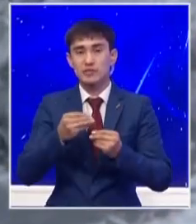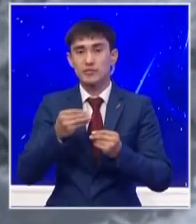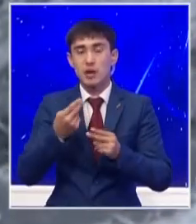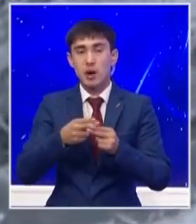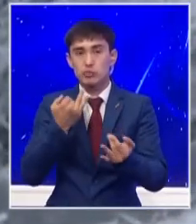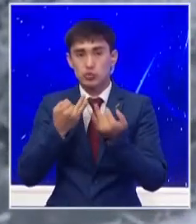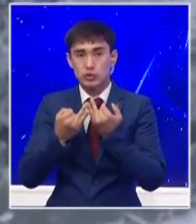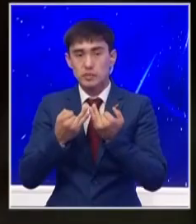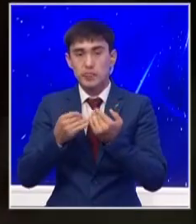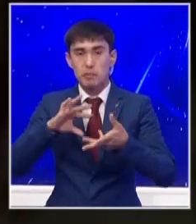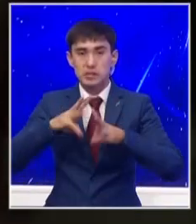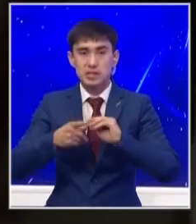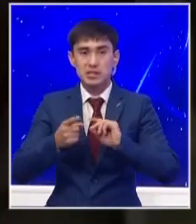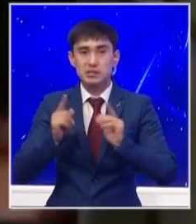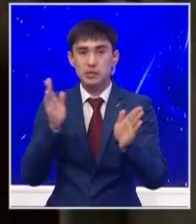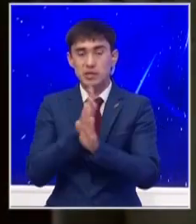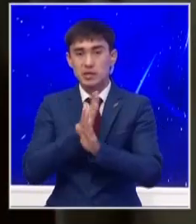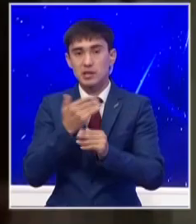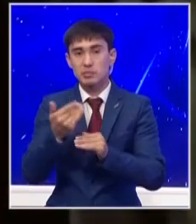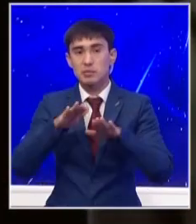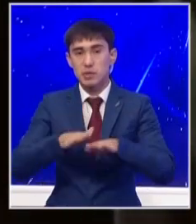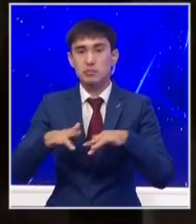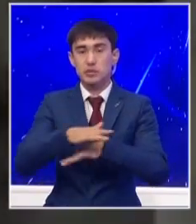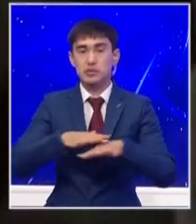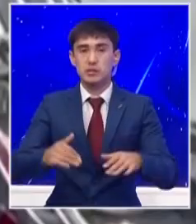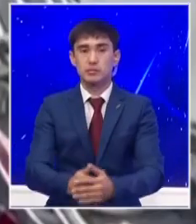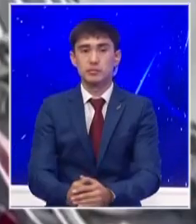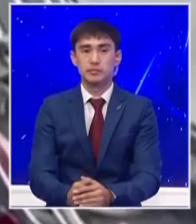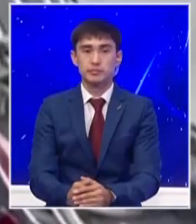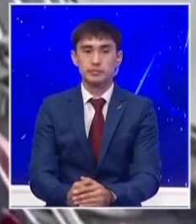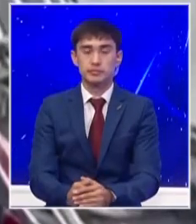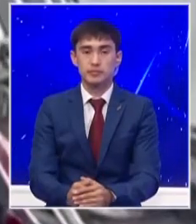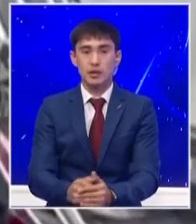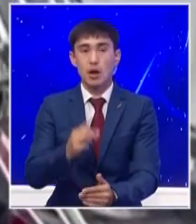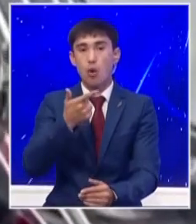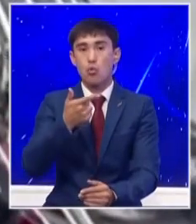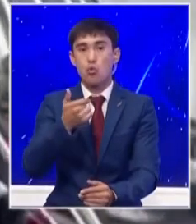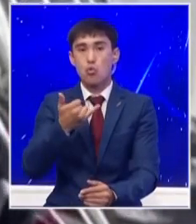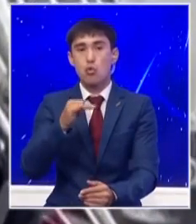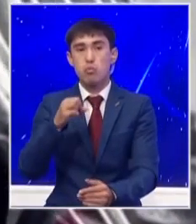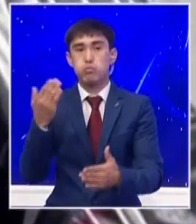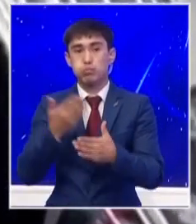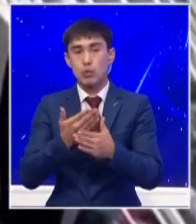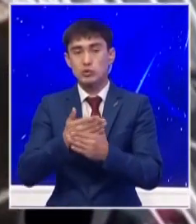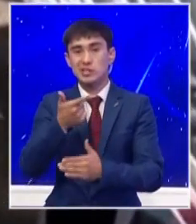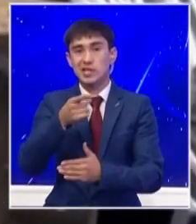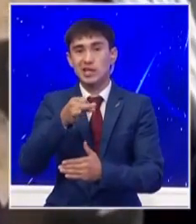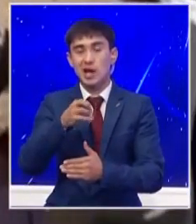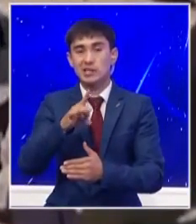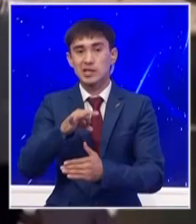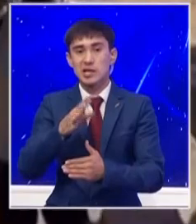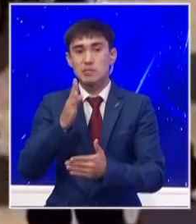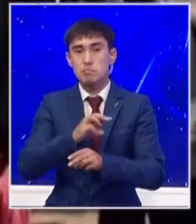чтобы обсудить последствия изменения климата с местным населением. На гуманитарной паузе в секторе Газа